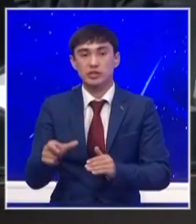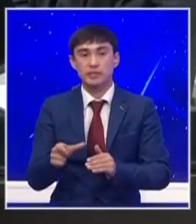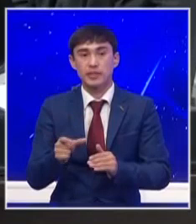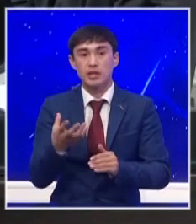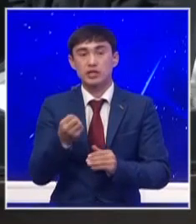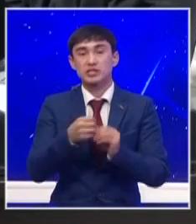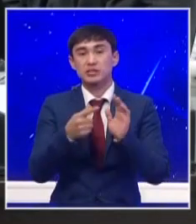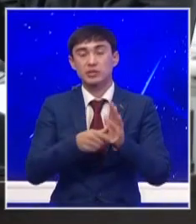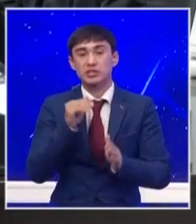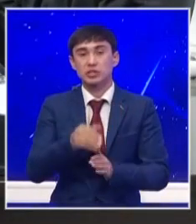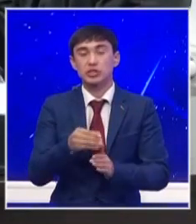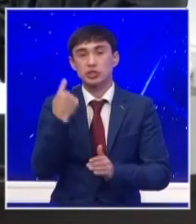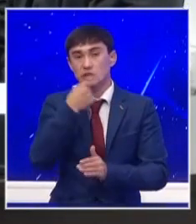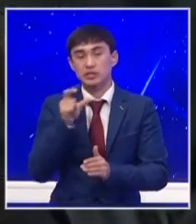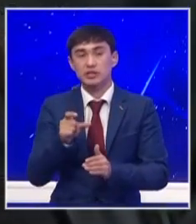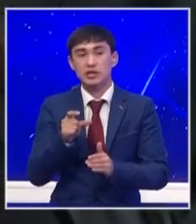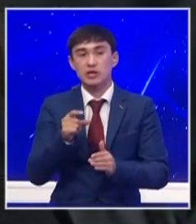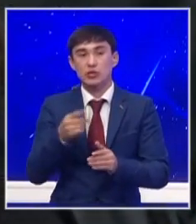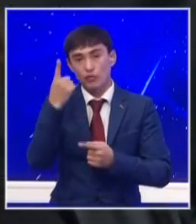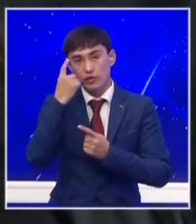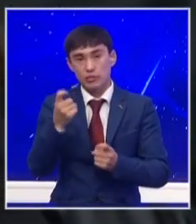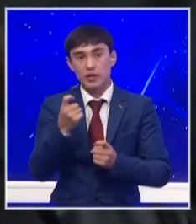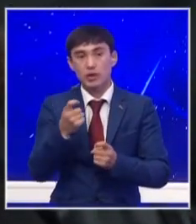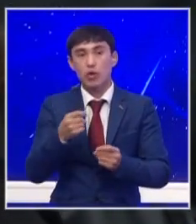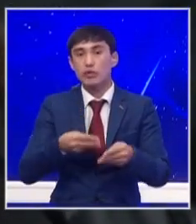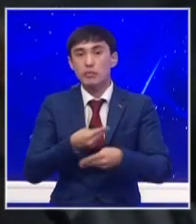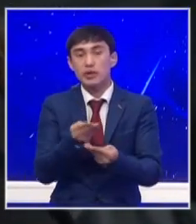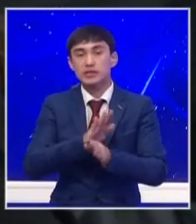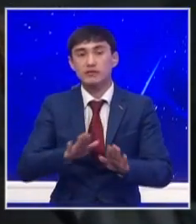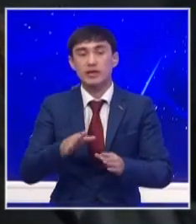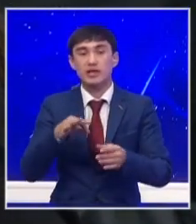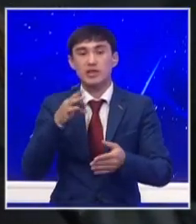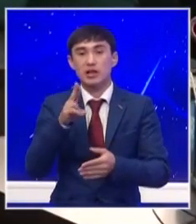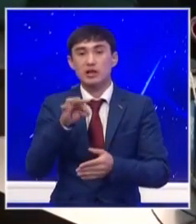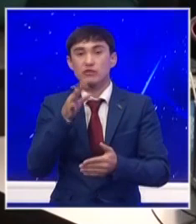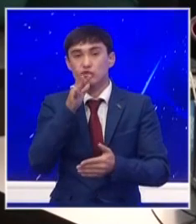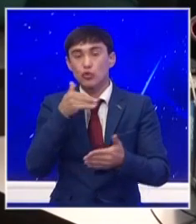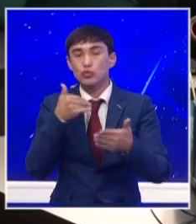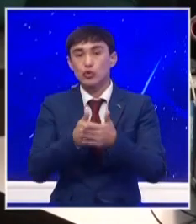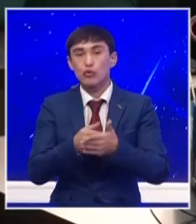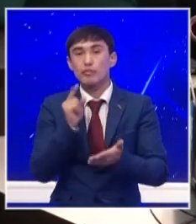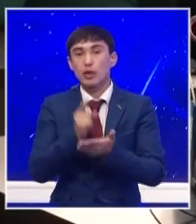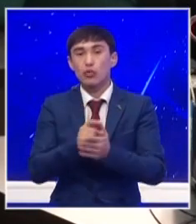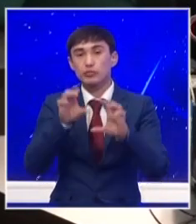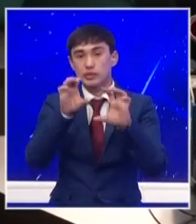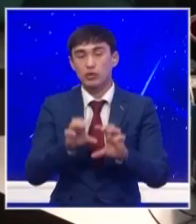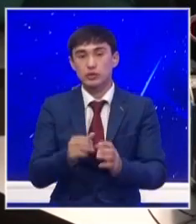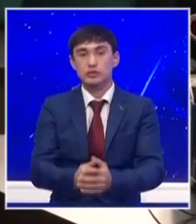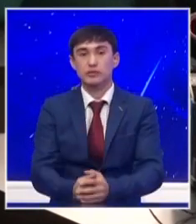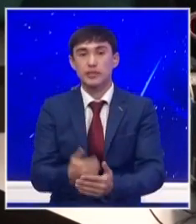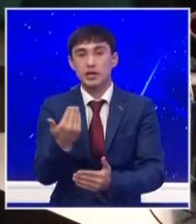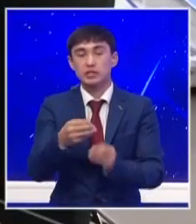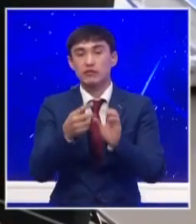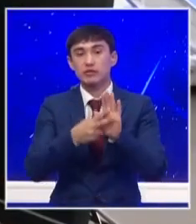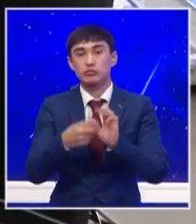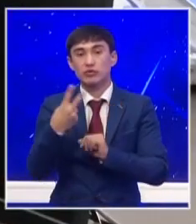также около 17.000 лицам выставлены уведомления о непредоставлении декларации в срок установленным налоговым законодательством из них